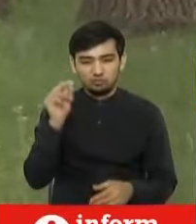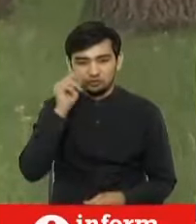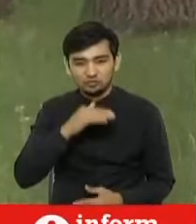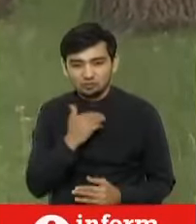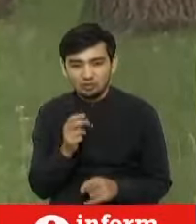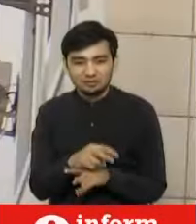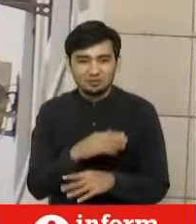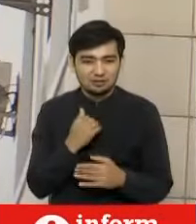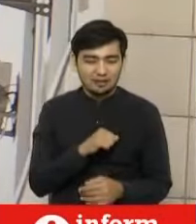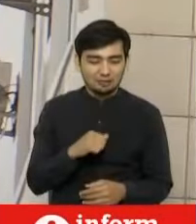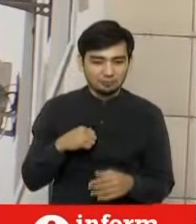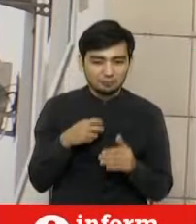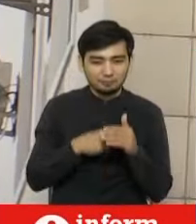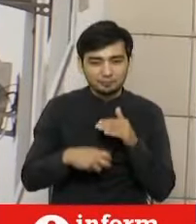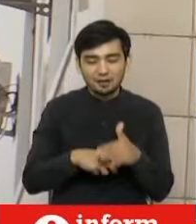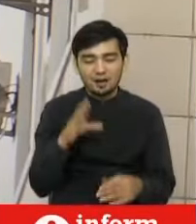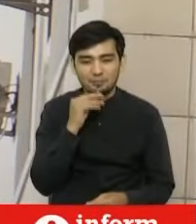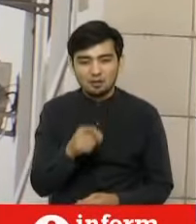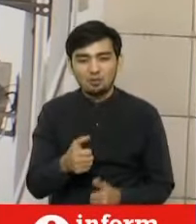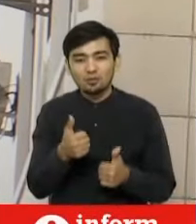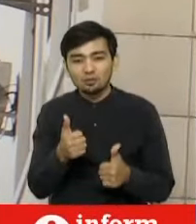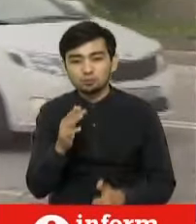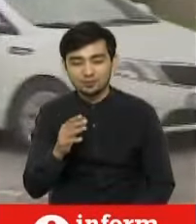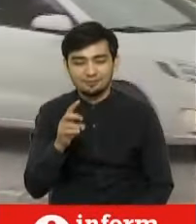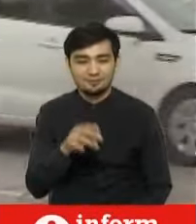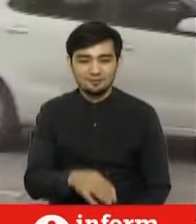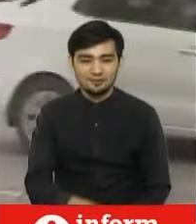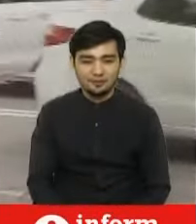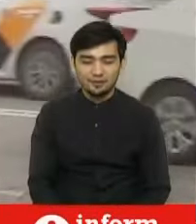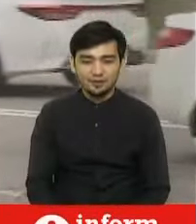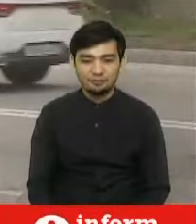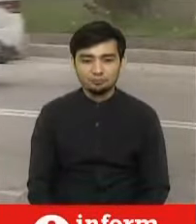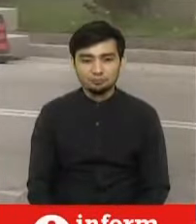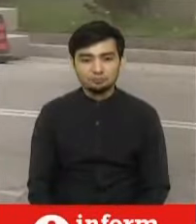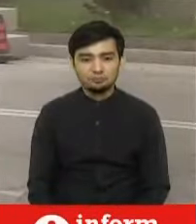самоизолируются, а это ни к чему хорошему не приводит. Елена Раимбекова, Влад Шишко, Информбюро.